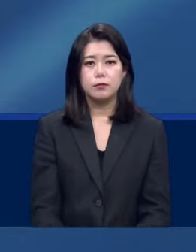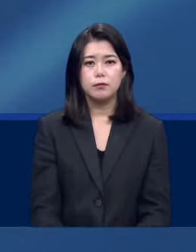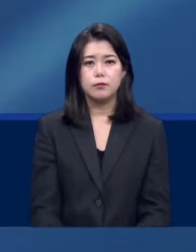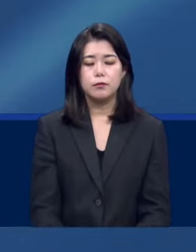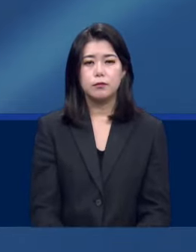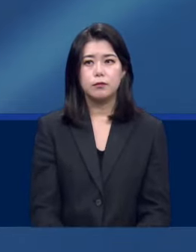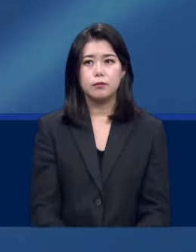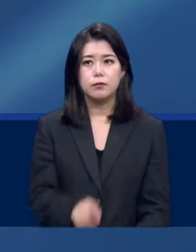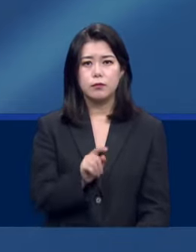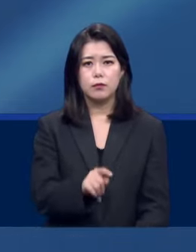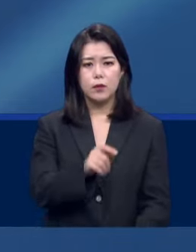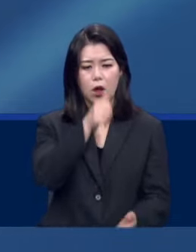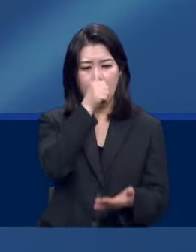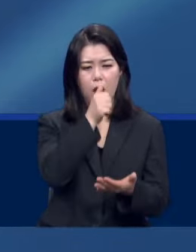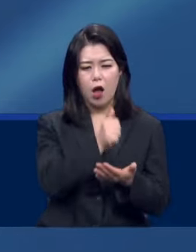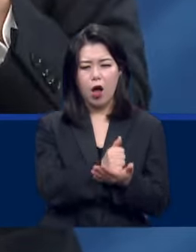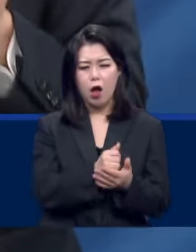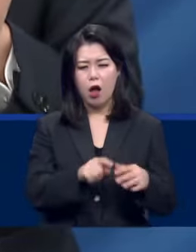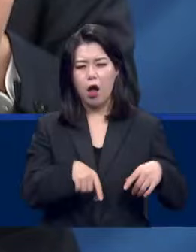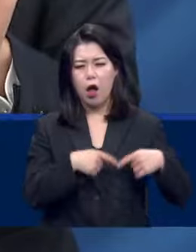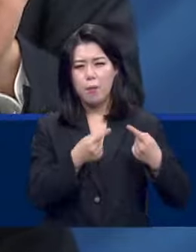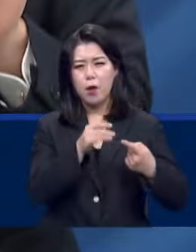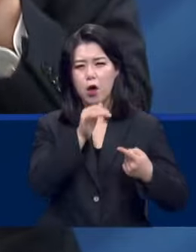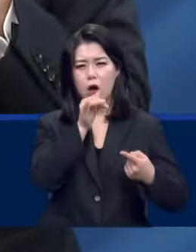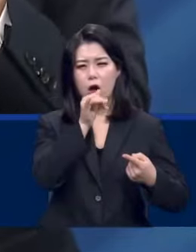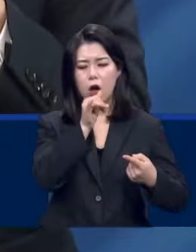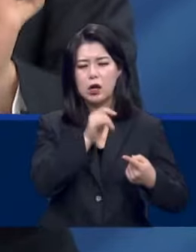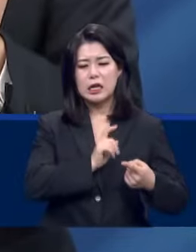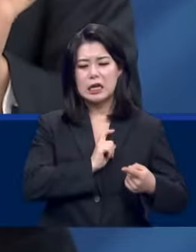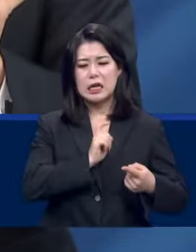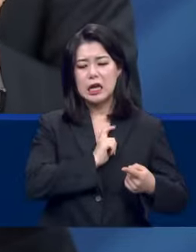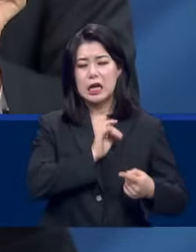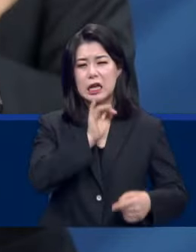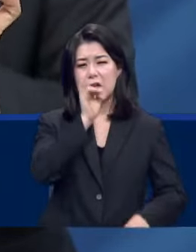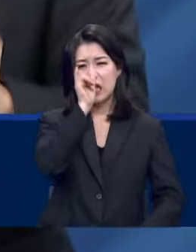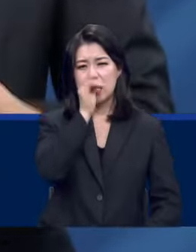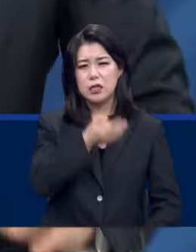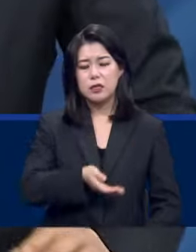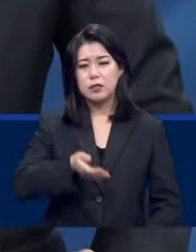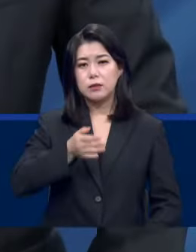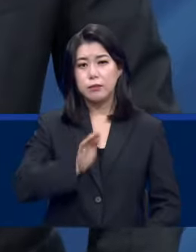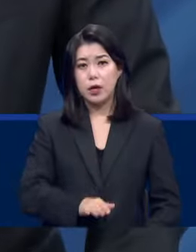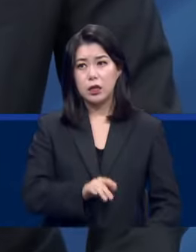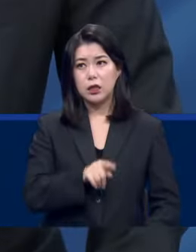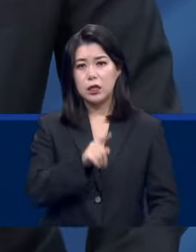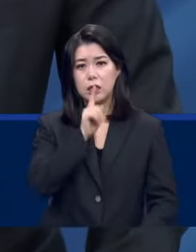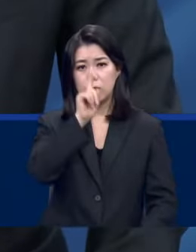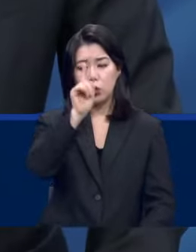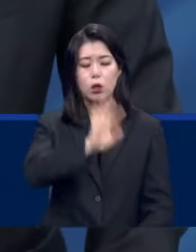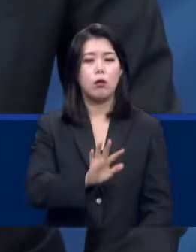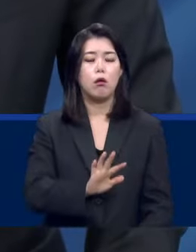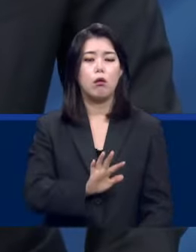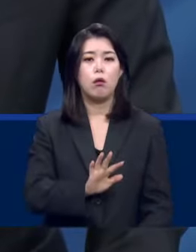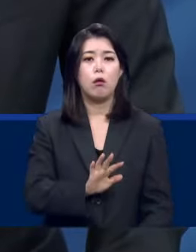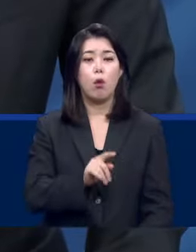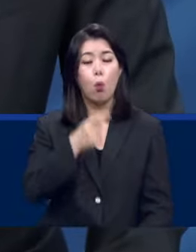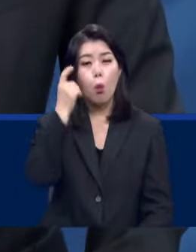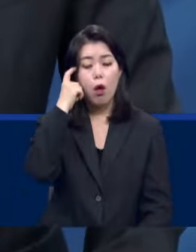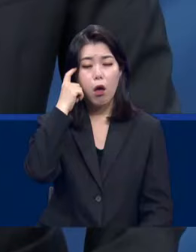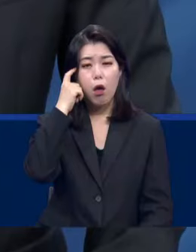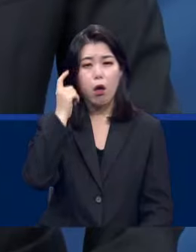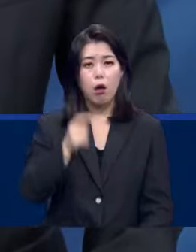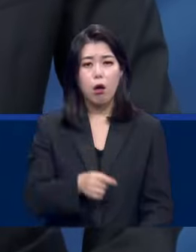자 범행에 가담한 것은 사실이지만 의욕이 있지만이라고 했지만이 사람들 불기소 있어요이 이유는